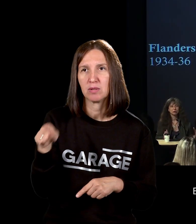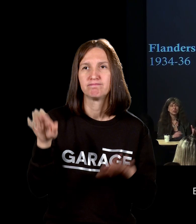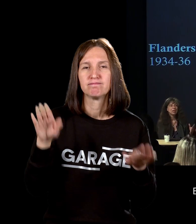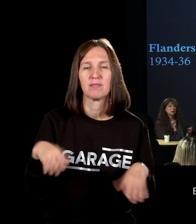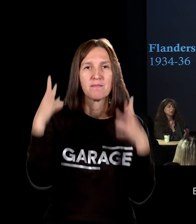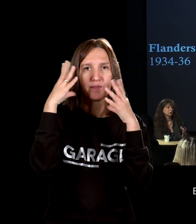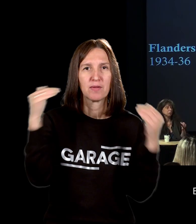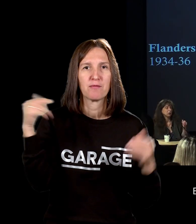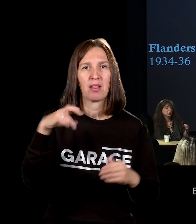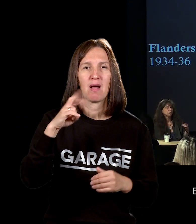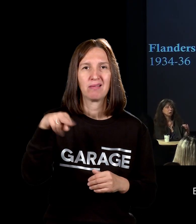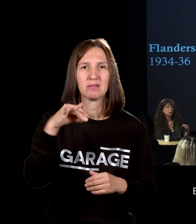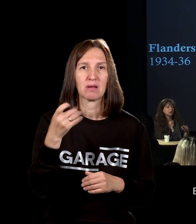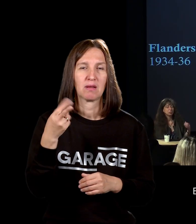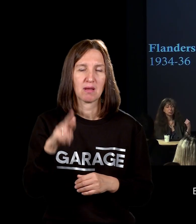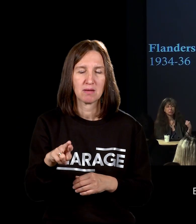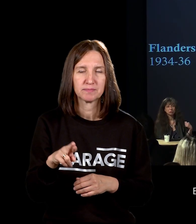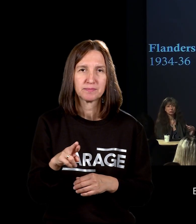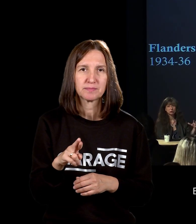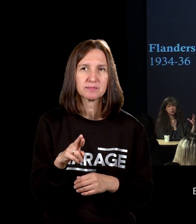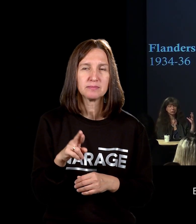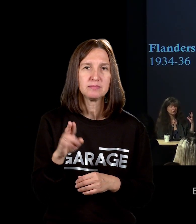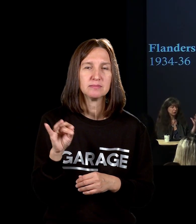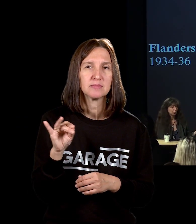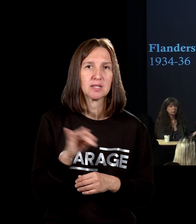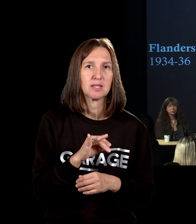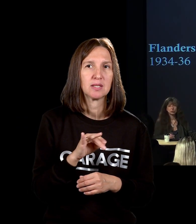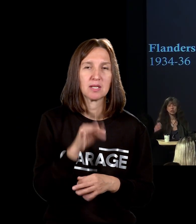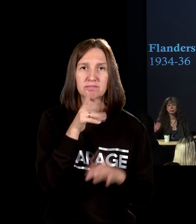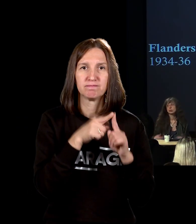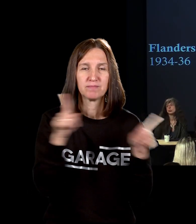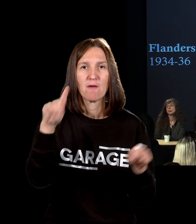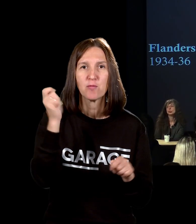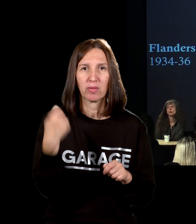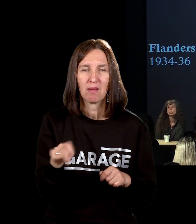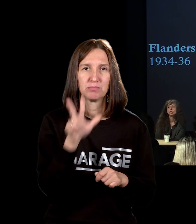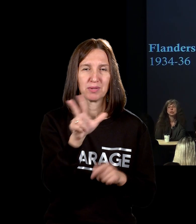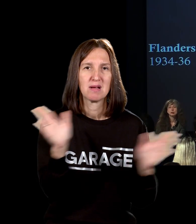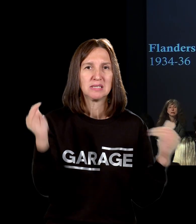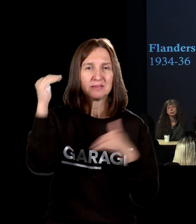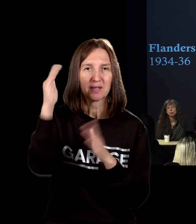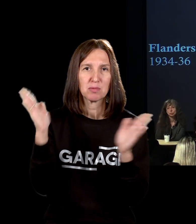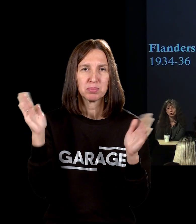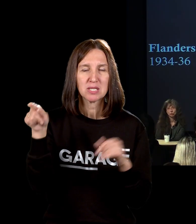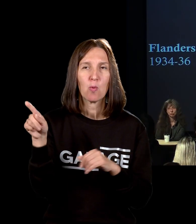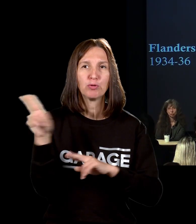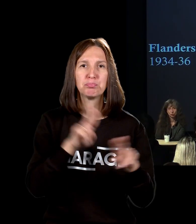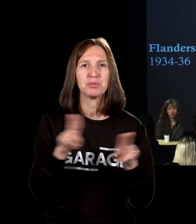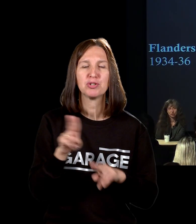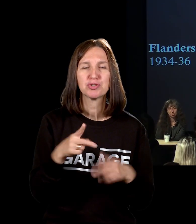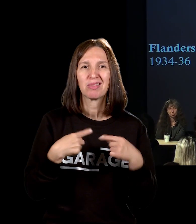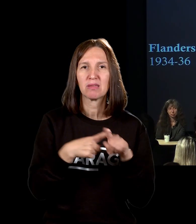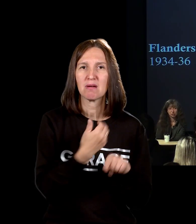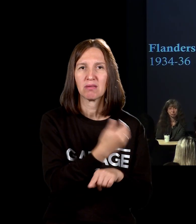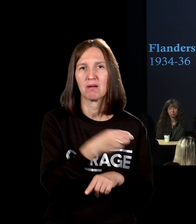которые написаны абсолютно еще он в войну, вот этот триптих огромный, он еще пишет темперы, он еще пишет в той